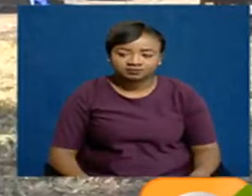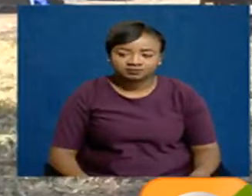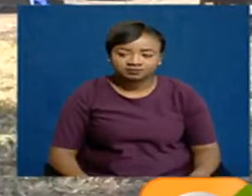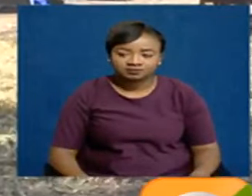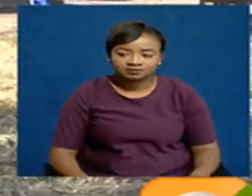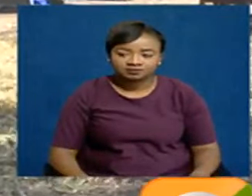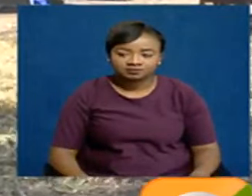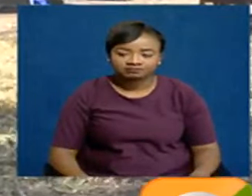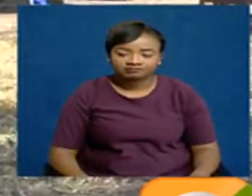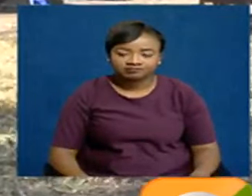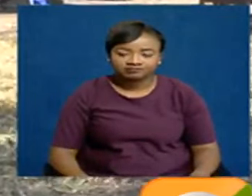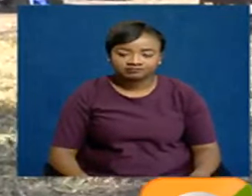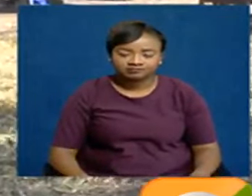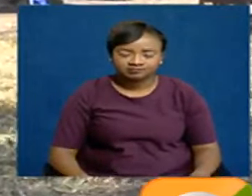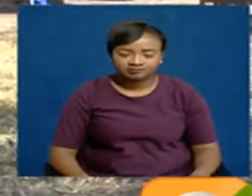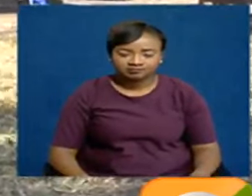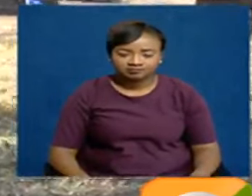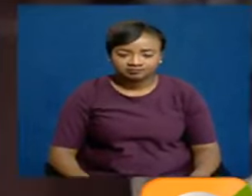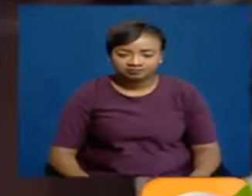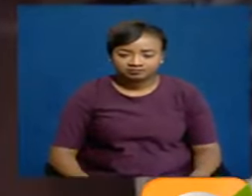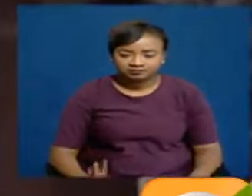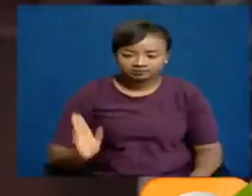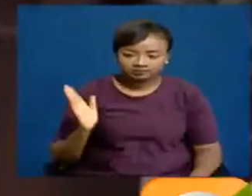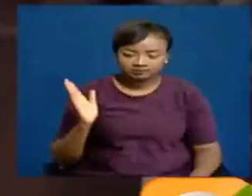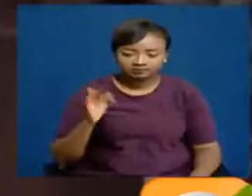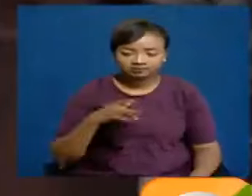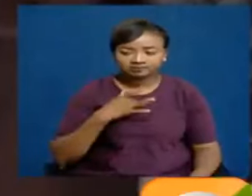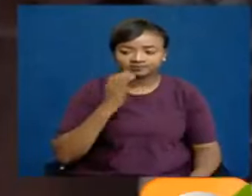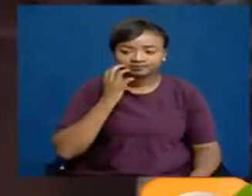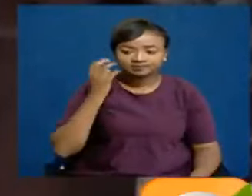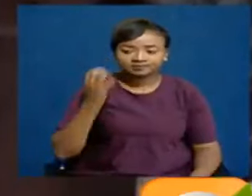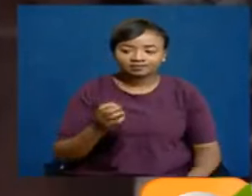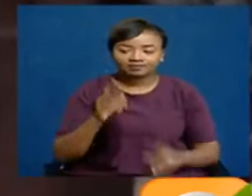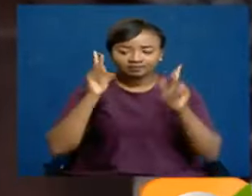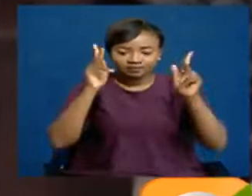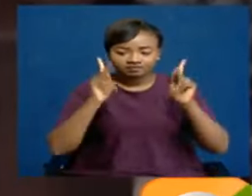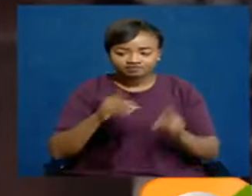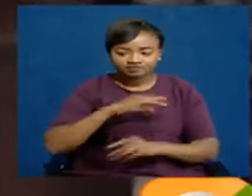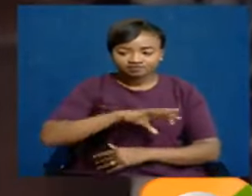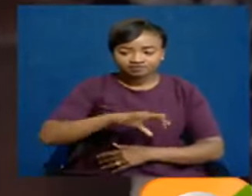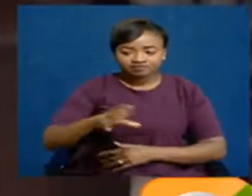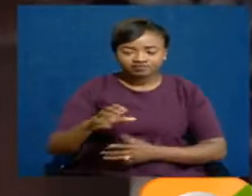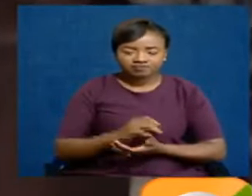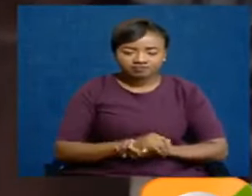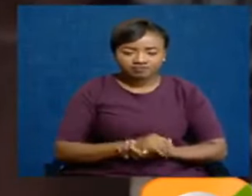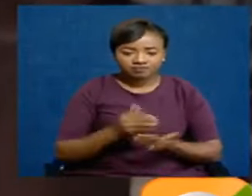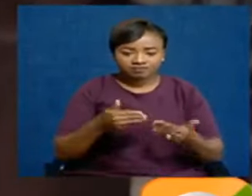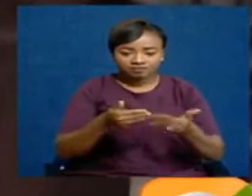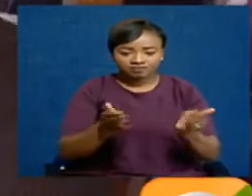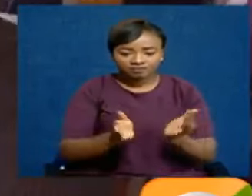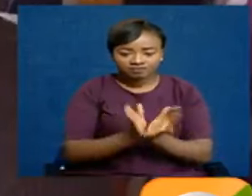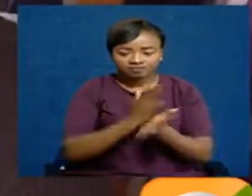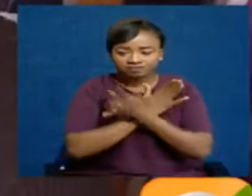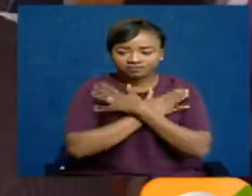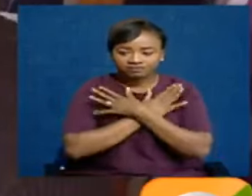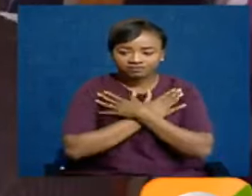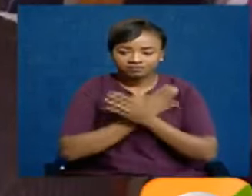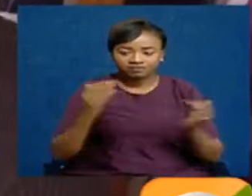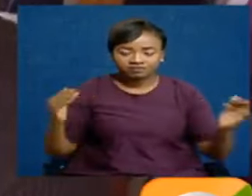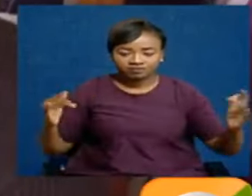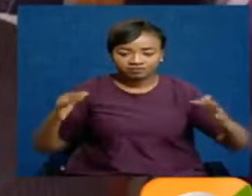Majonzi katika boma la Grace Awonda, eneo la Okana, kaunti ya Kisumu. Jamaa na marafiki wamekusanyika